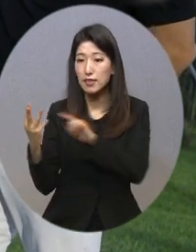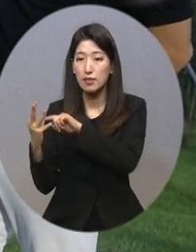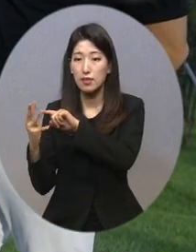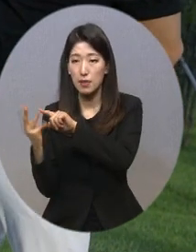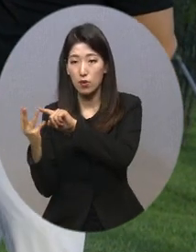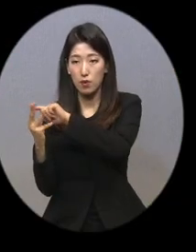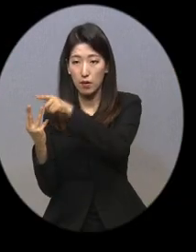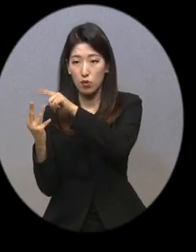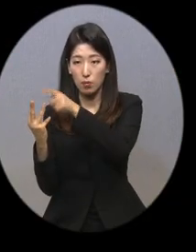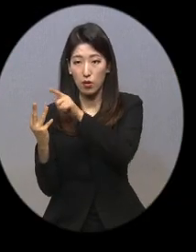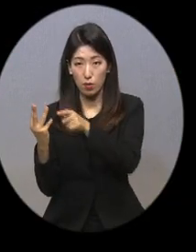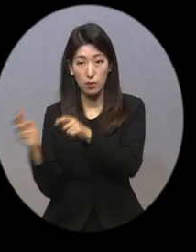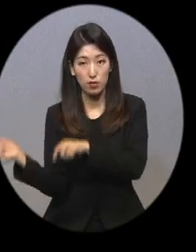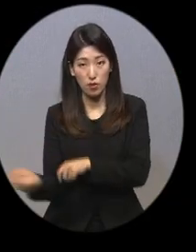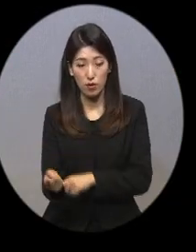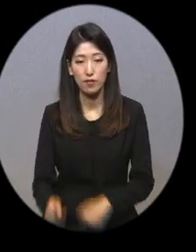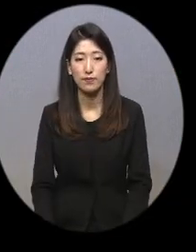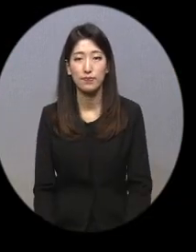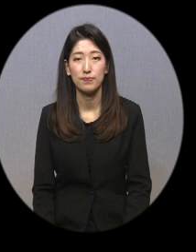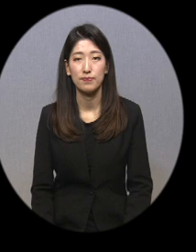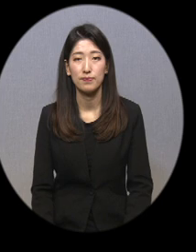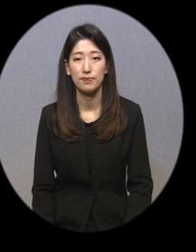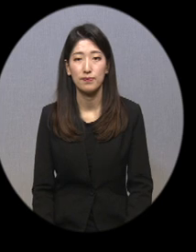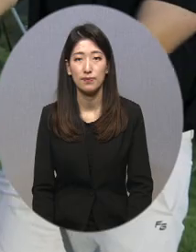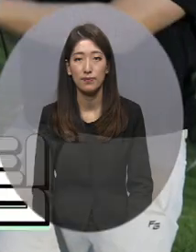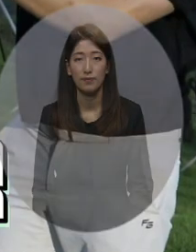하고. 아, 그래?